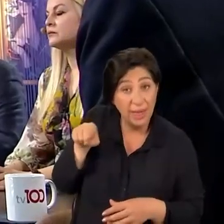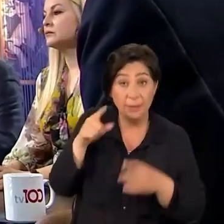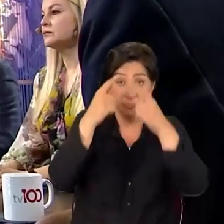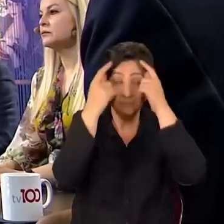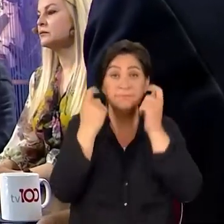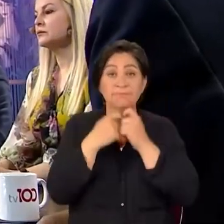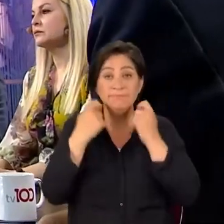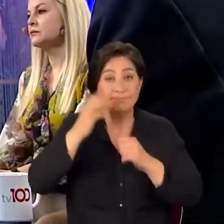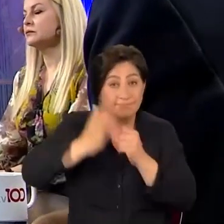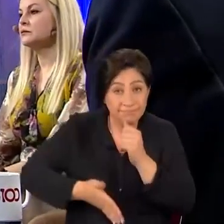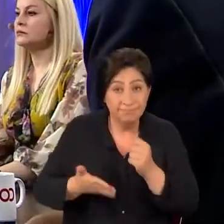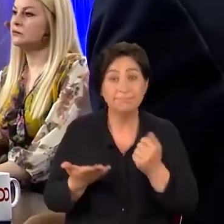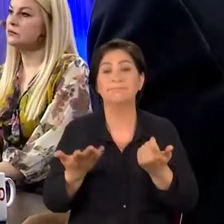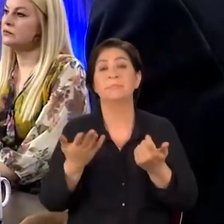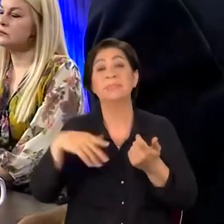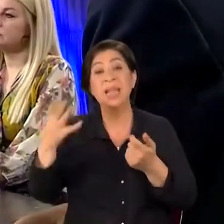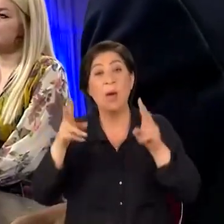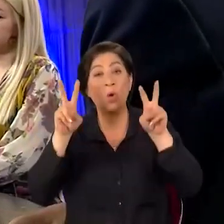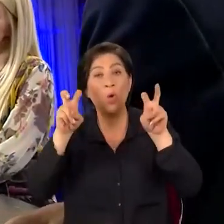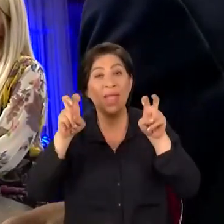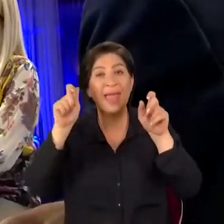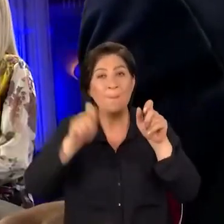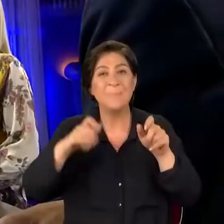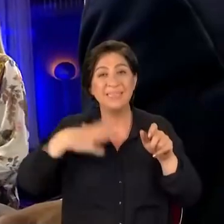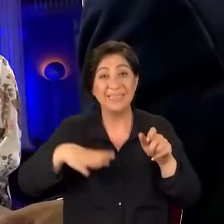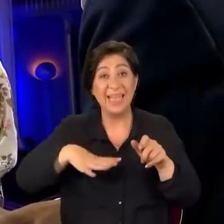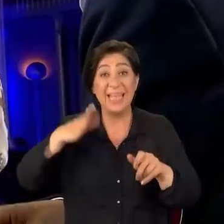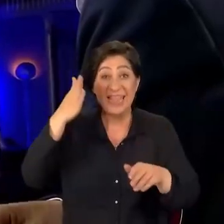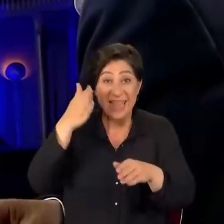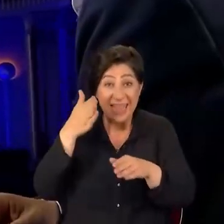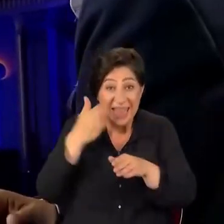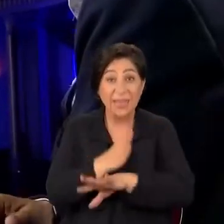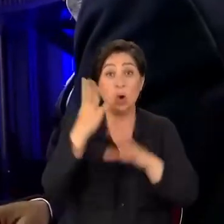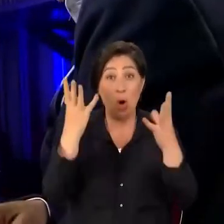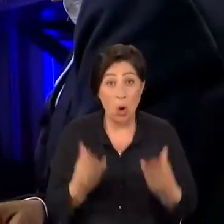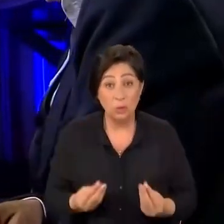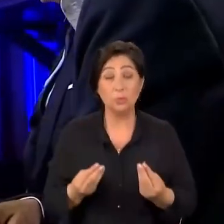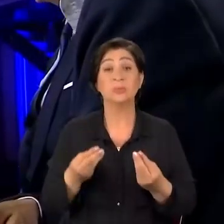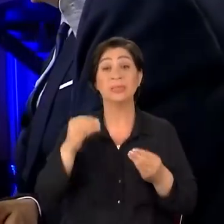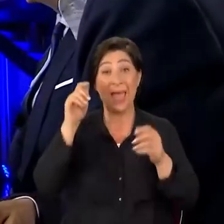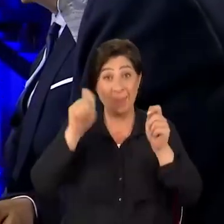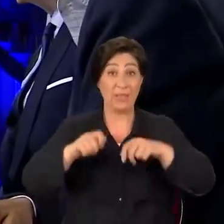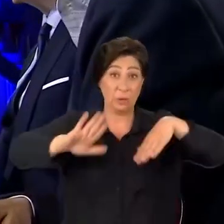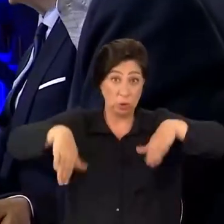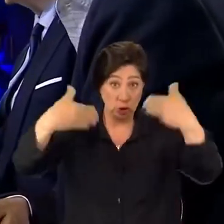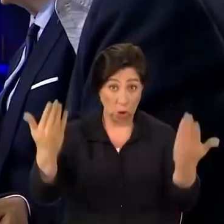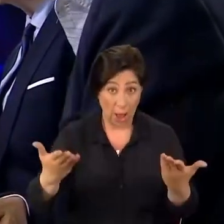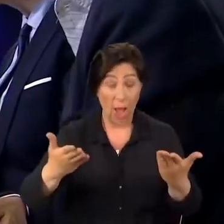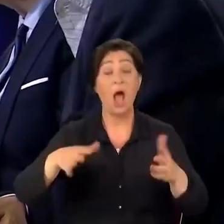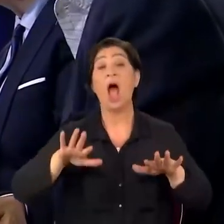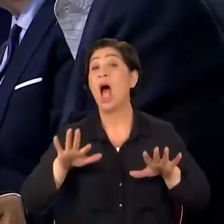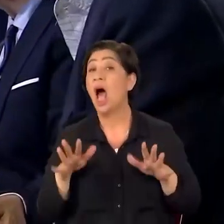başörtü yasağı ve diğer konularda yapmak istediklerini, gerçekleştirmek istediklerini gerçekleştirdikten sonra